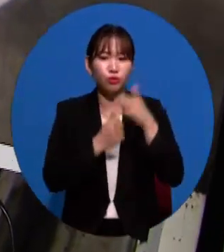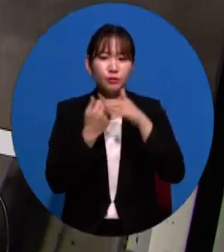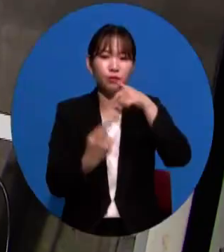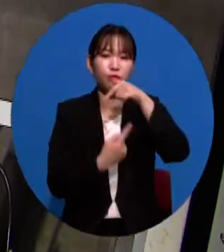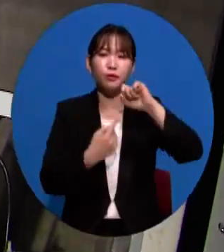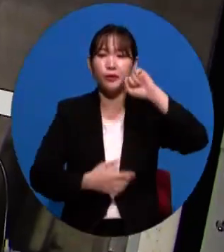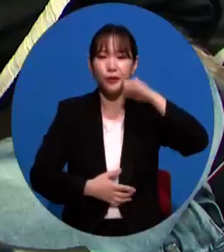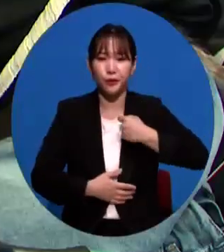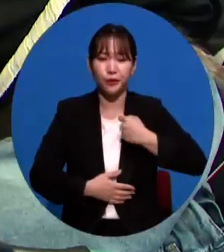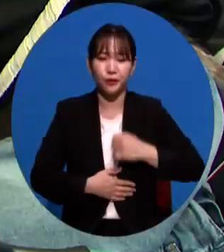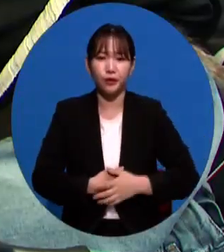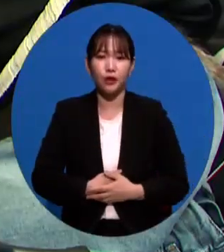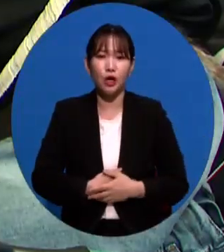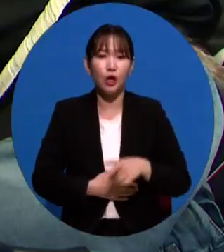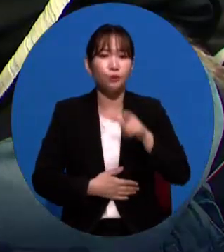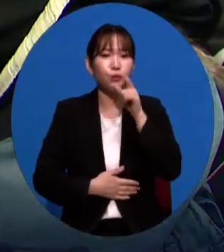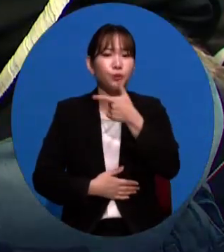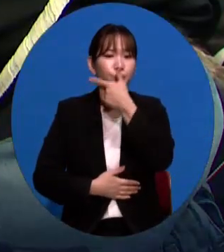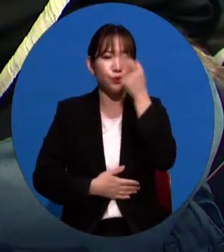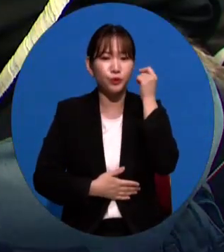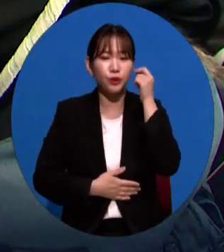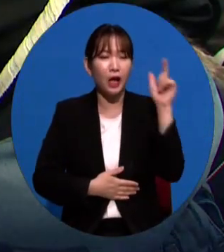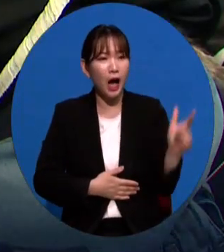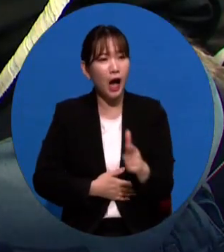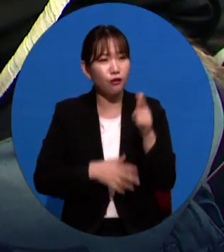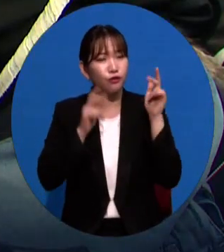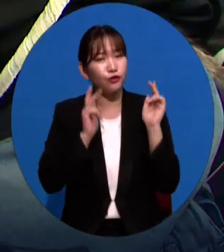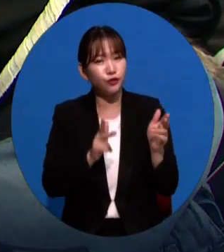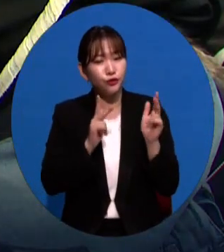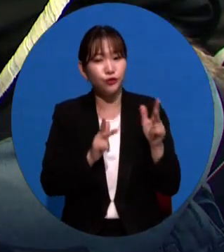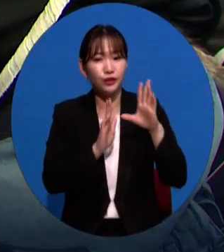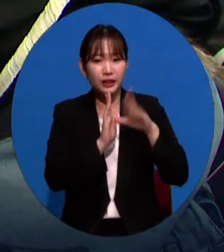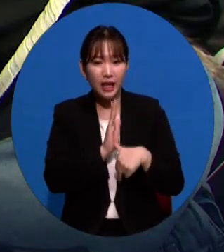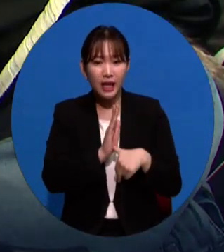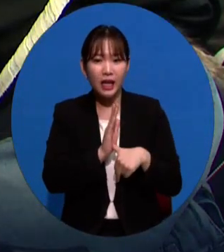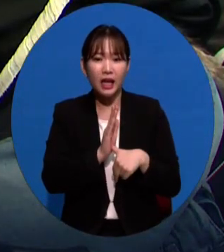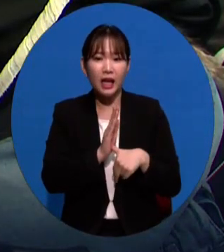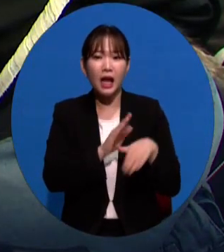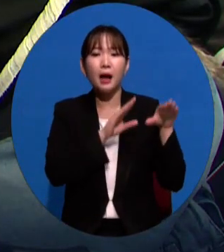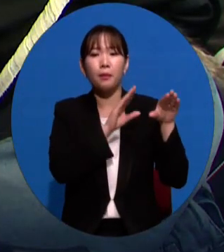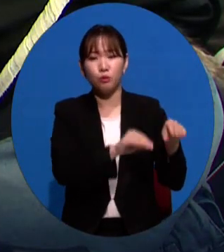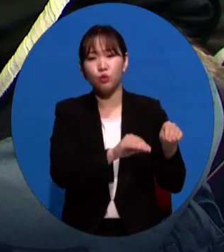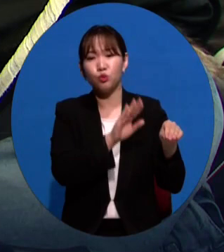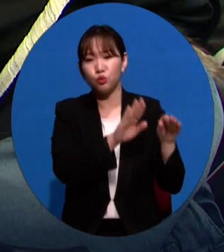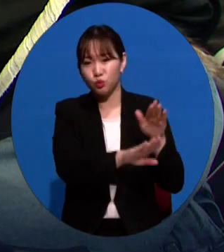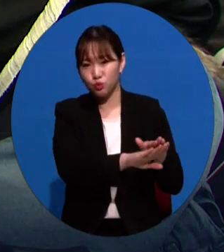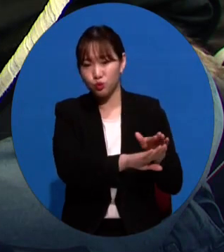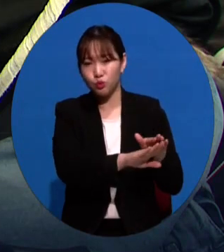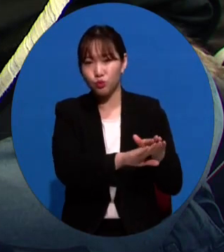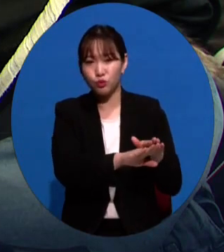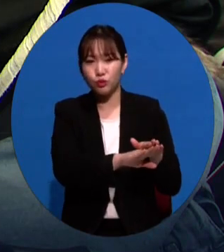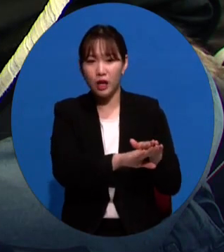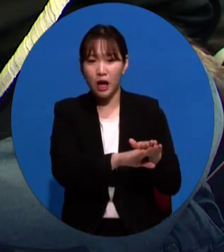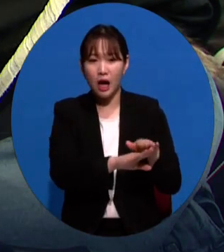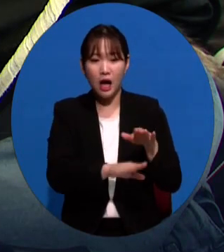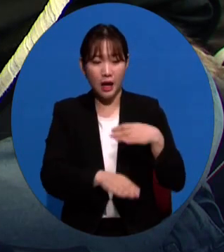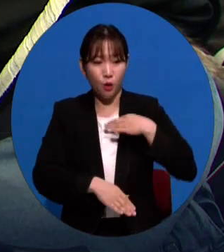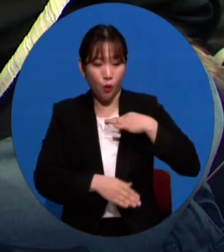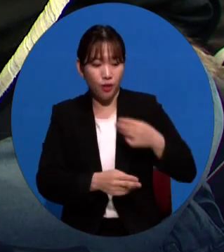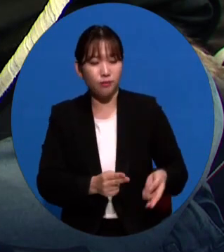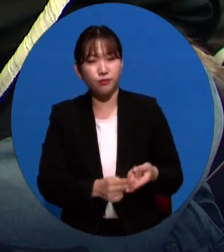정도입니다. 물이 부족해서 하루에 기계를 돌릴 때 어떤 때는 멈췄다가 며칠 세탁물을